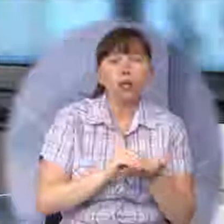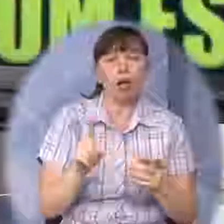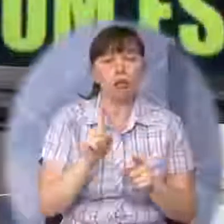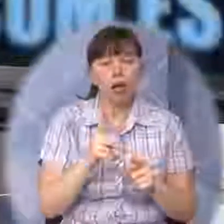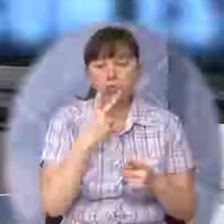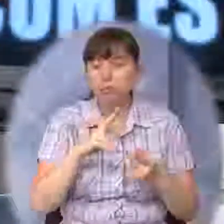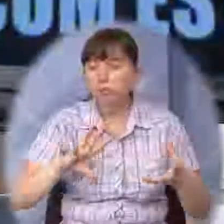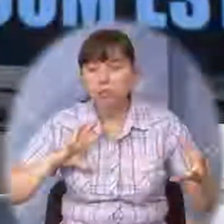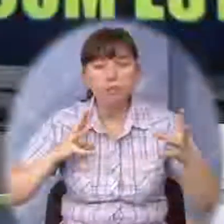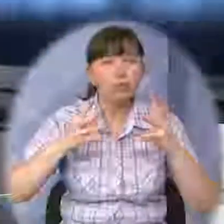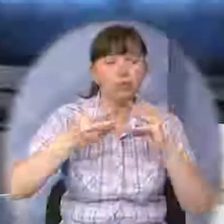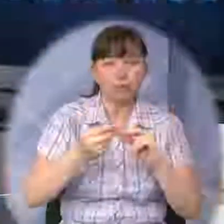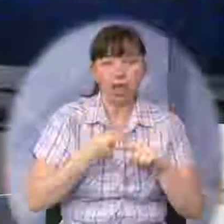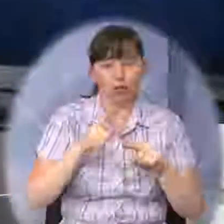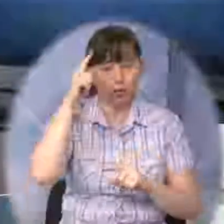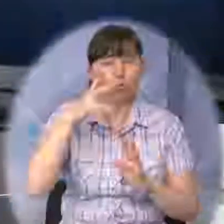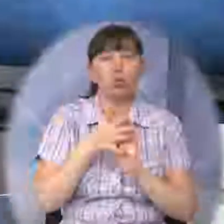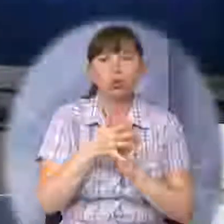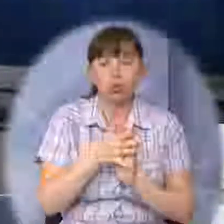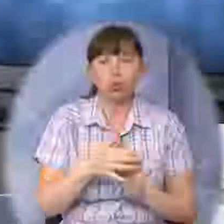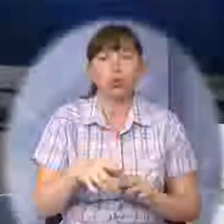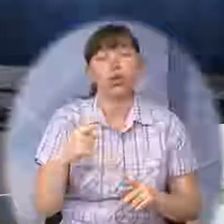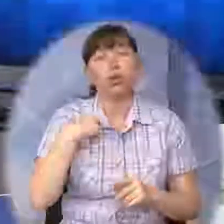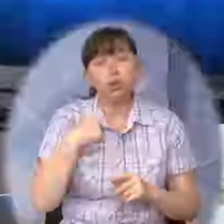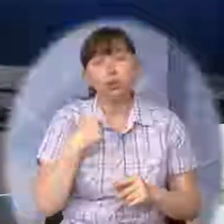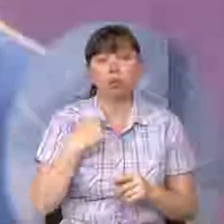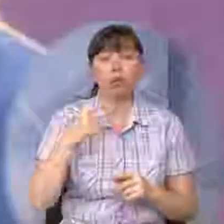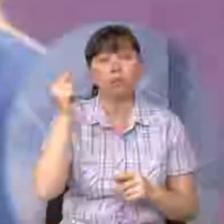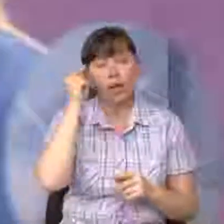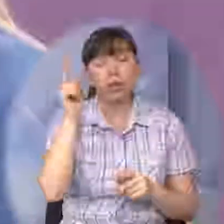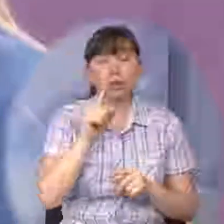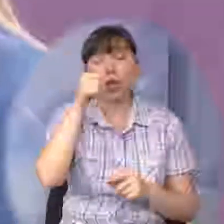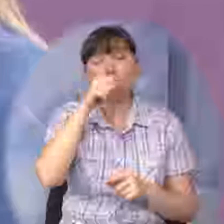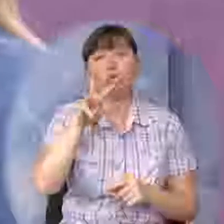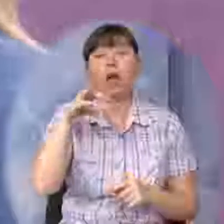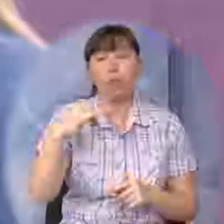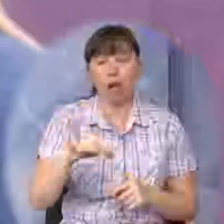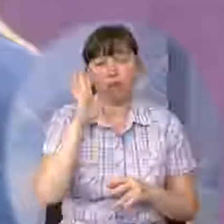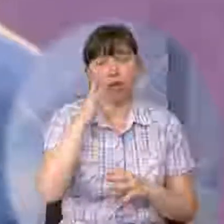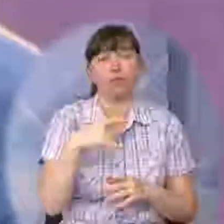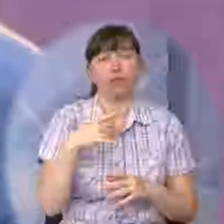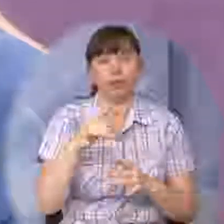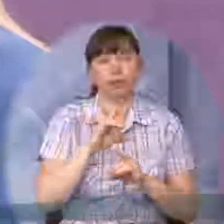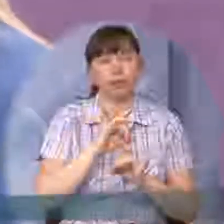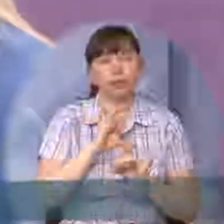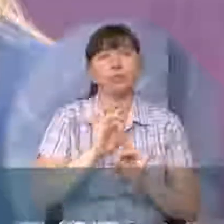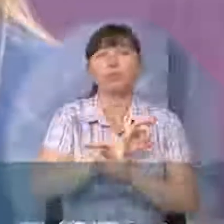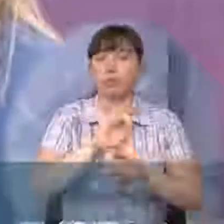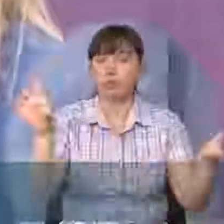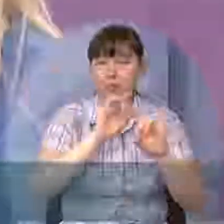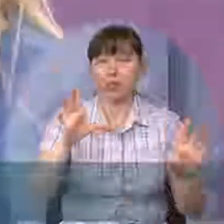ca să definitiveze studiul. Estimăm ca în luna mai studiul să fie făcut public. Va